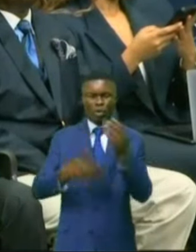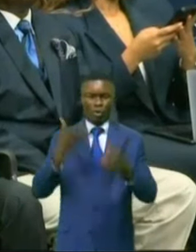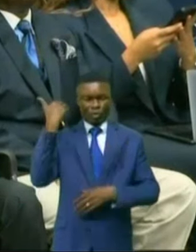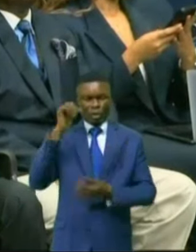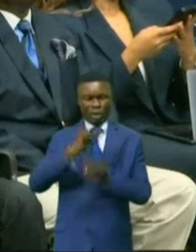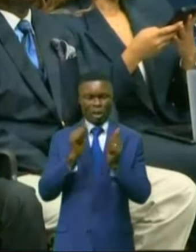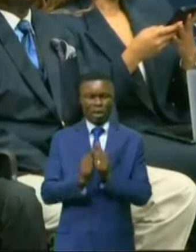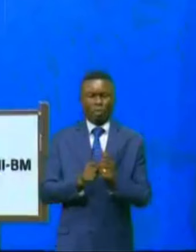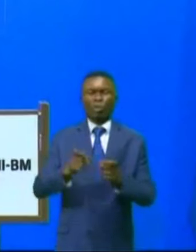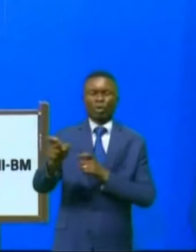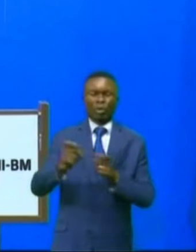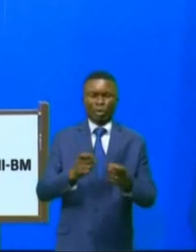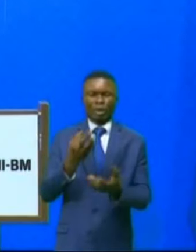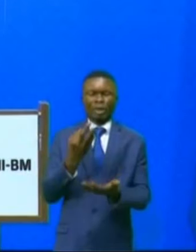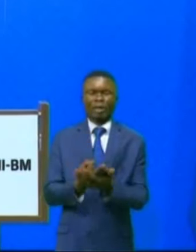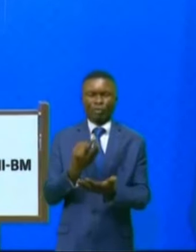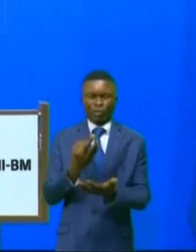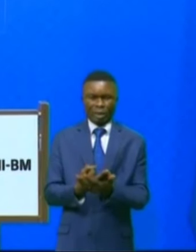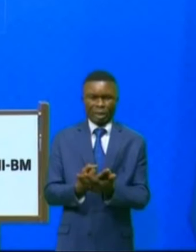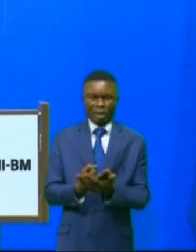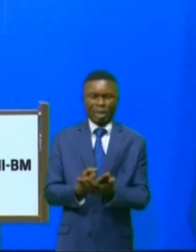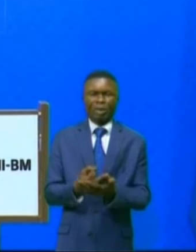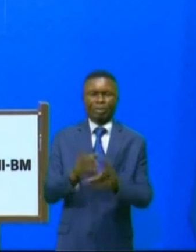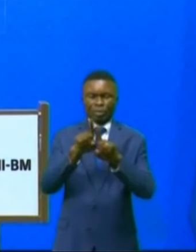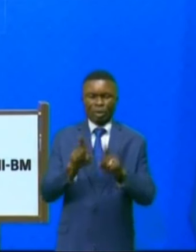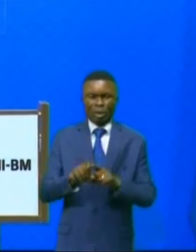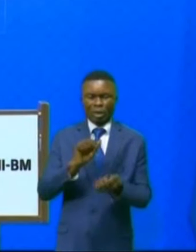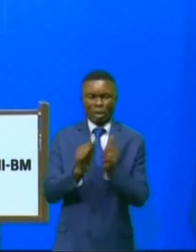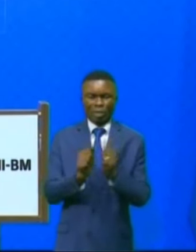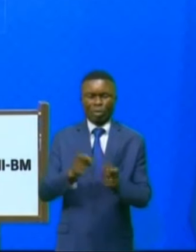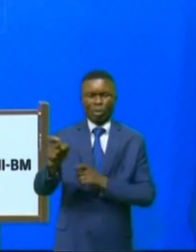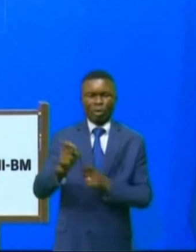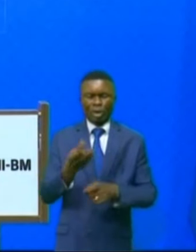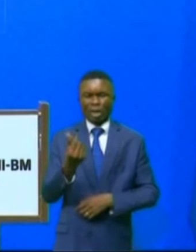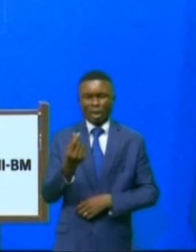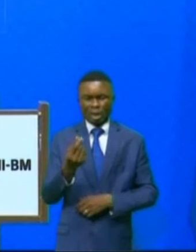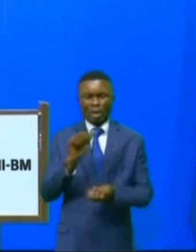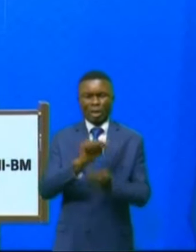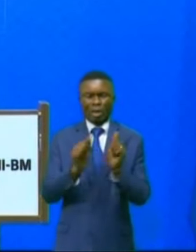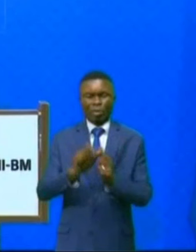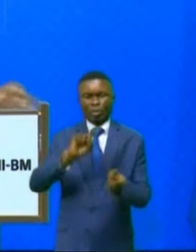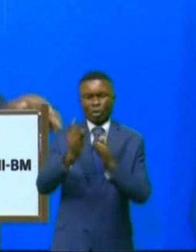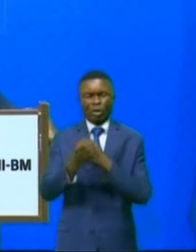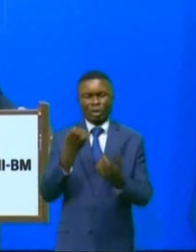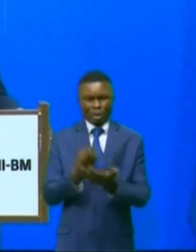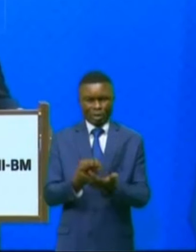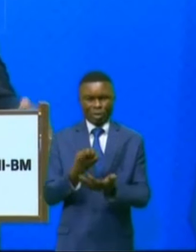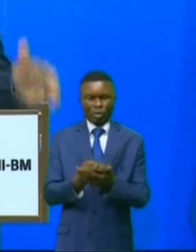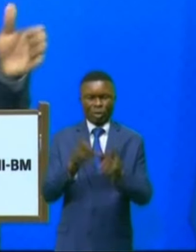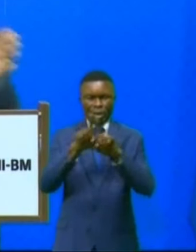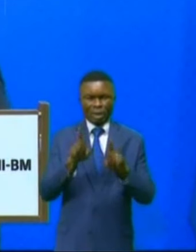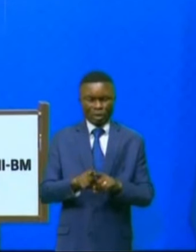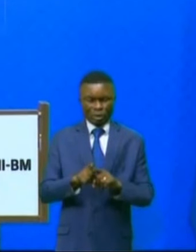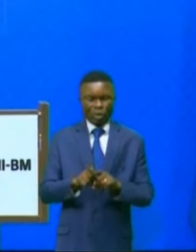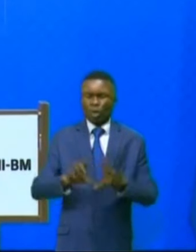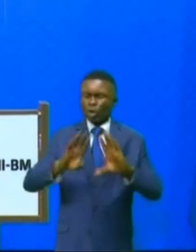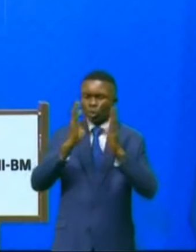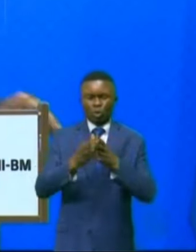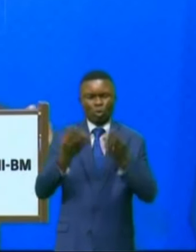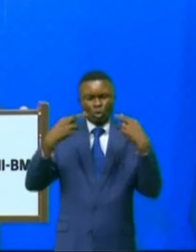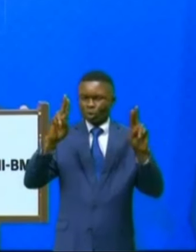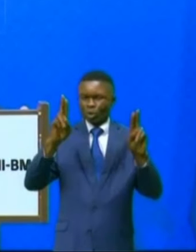matière de gestion budgétaire, en matière de gestion monétaire, en matière de réforme économique. Et nous avons pu passer toutes ces